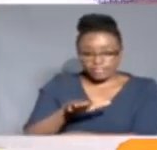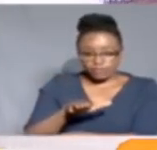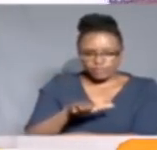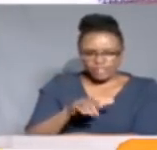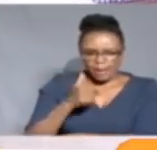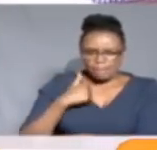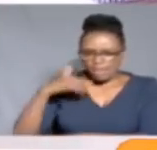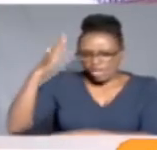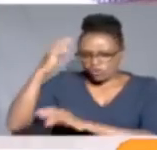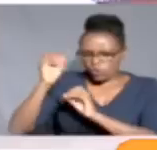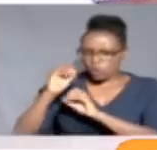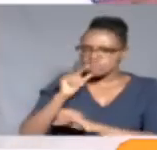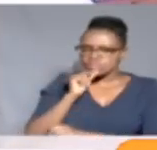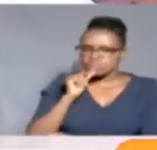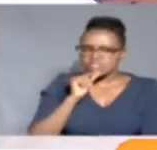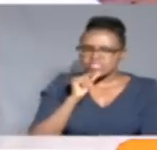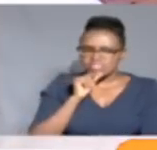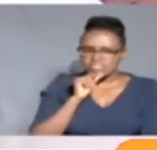Sikuwa namjua Mr.